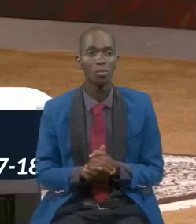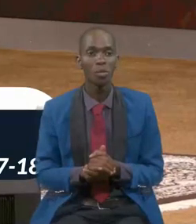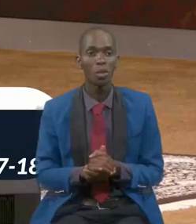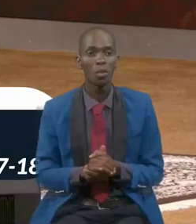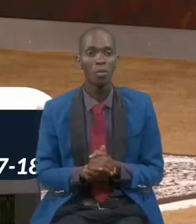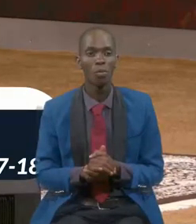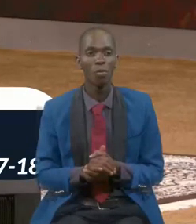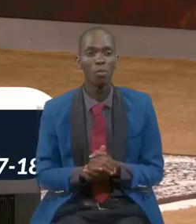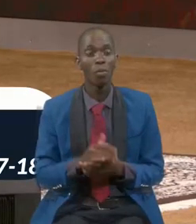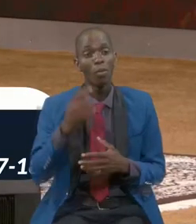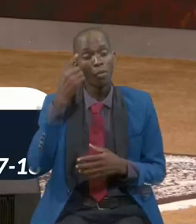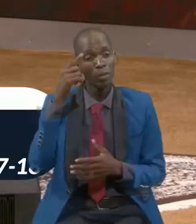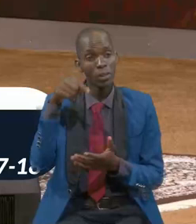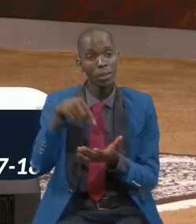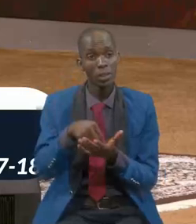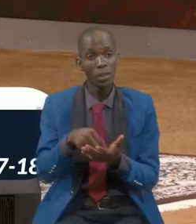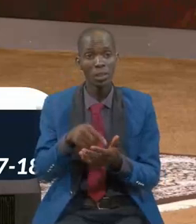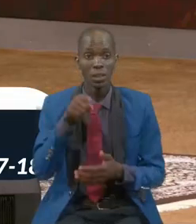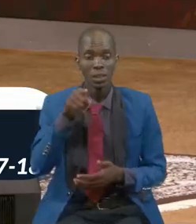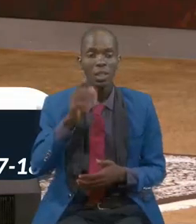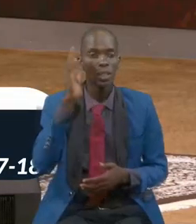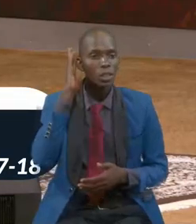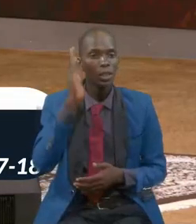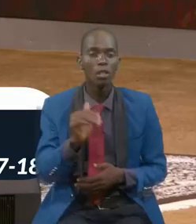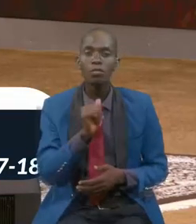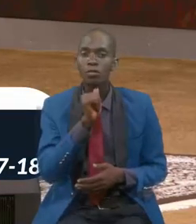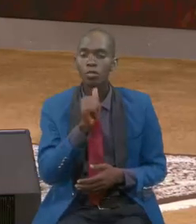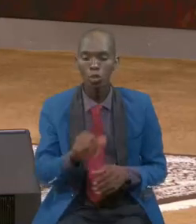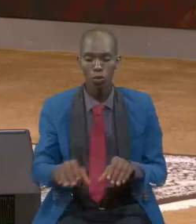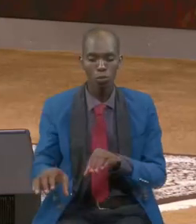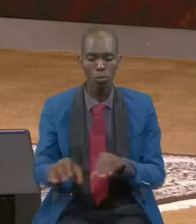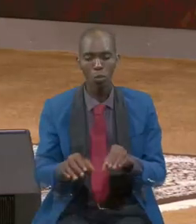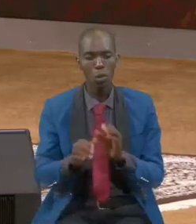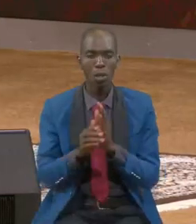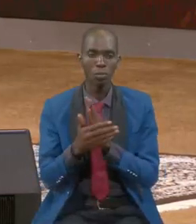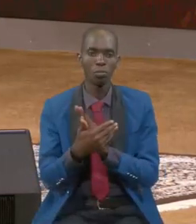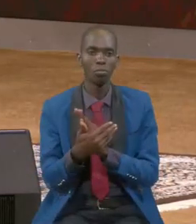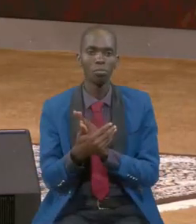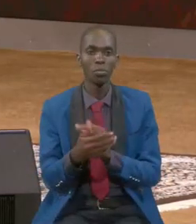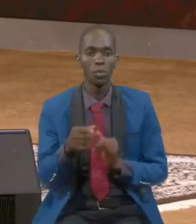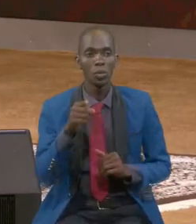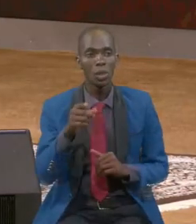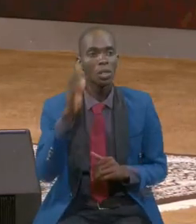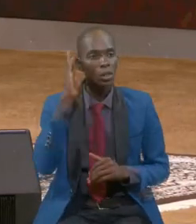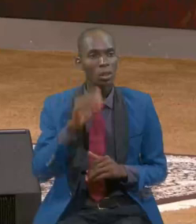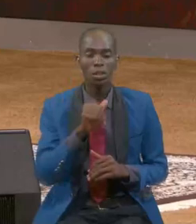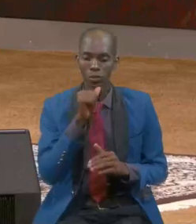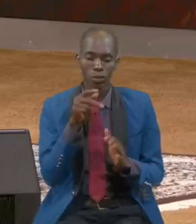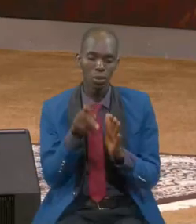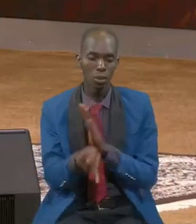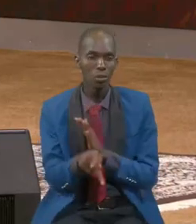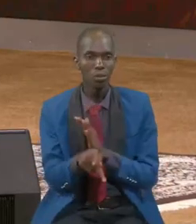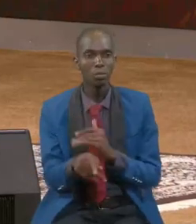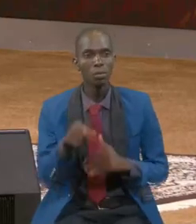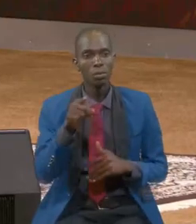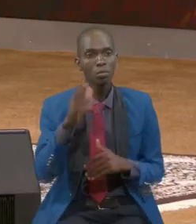En effet, les commandements, tu ne commettras point d'adultère, tu ne tueras